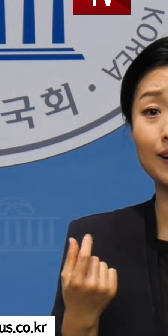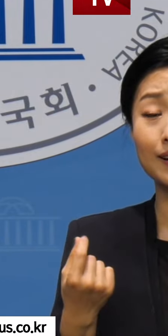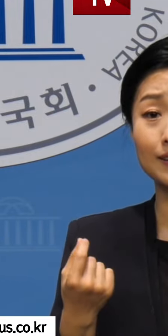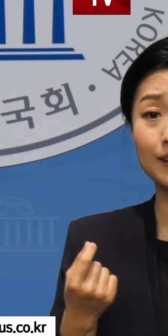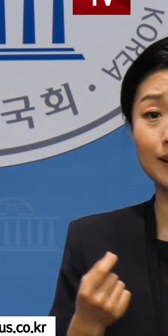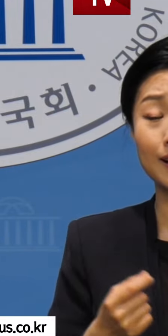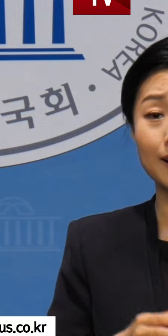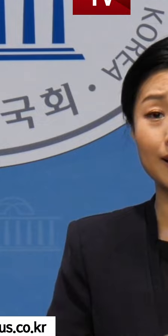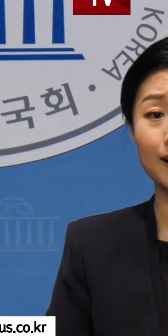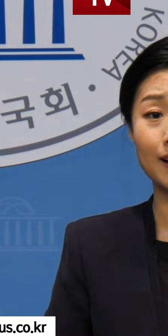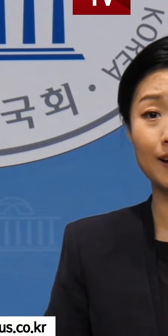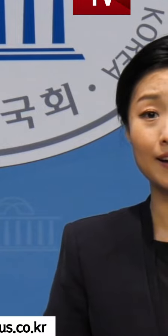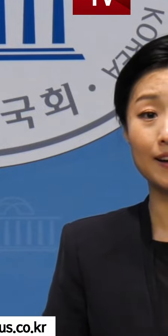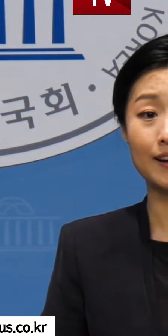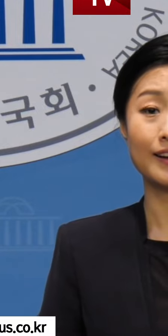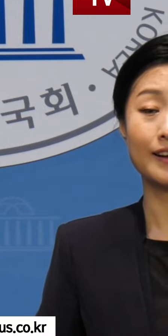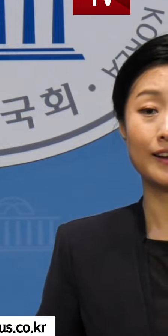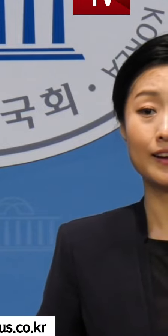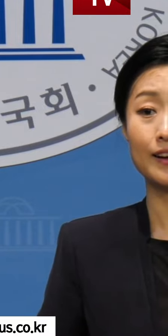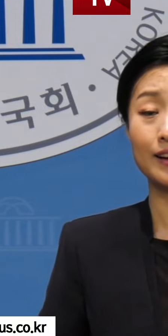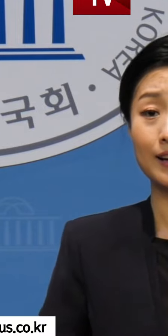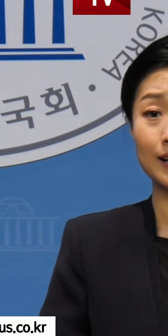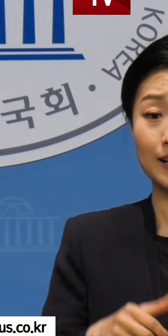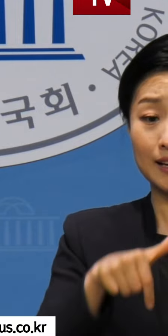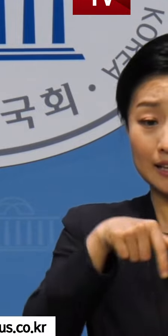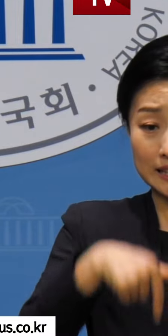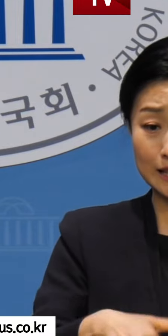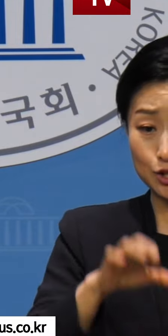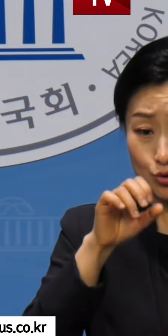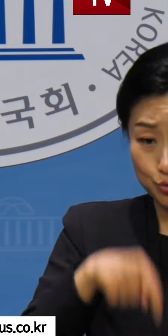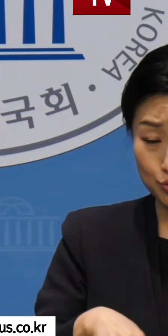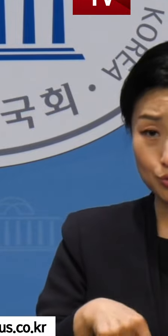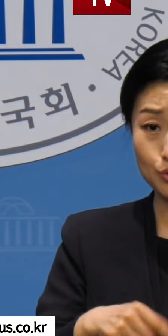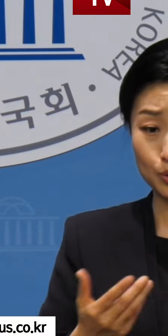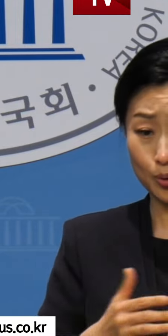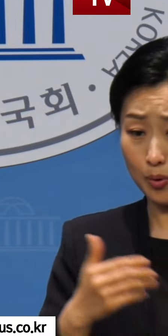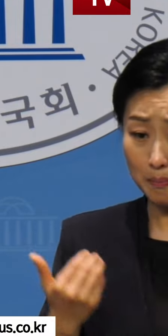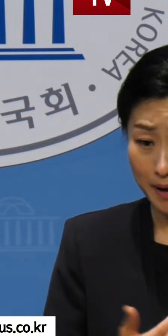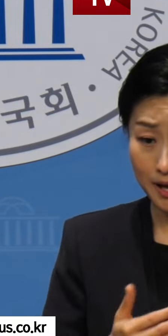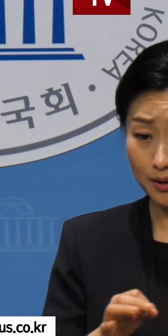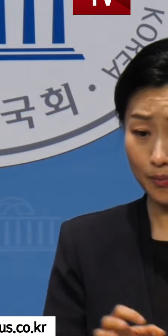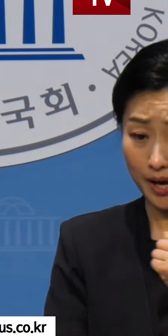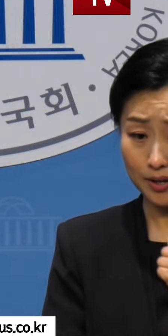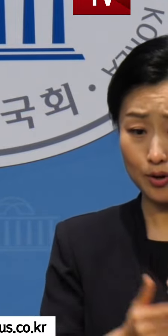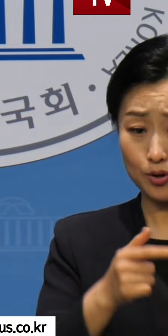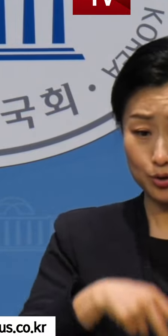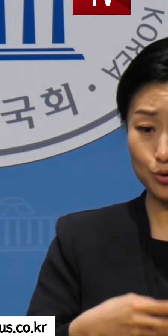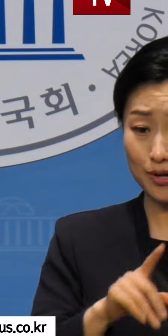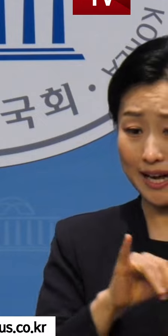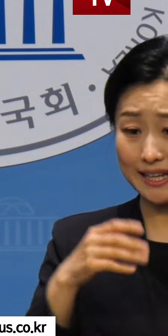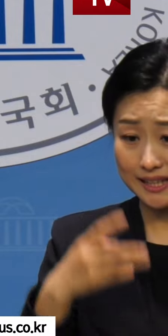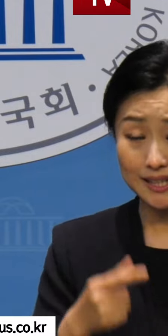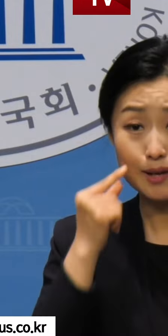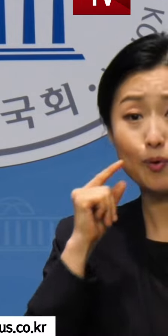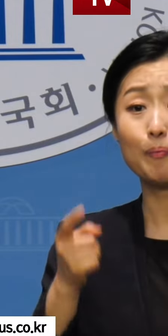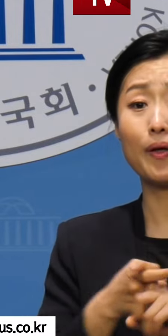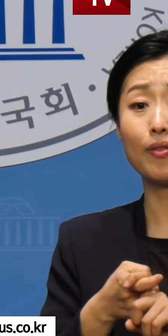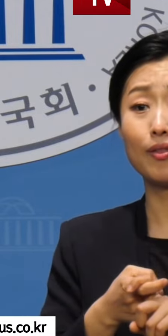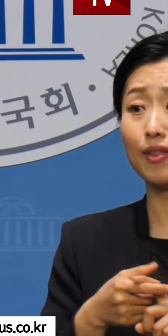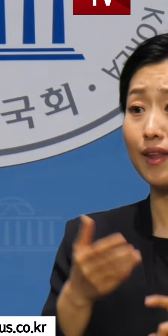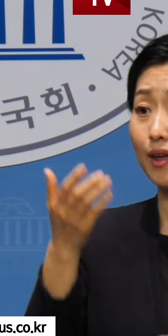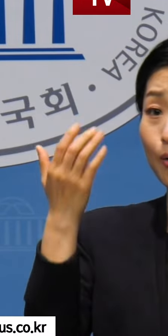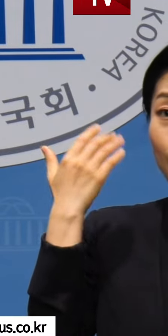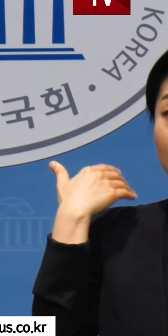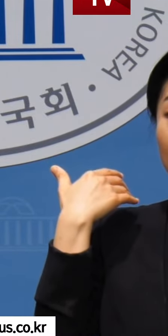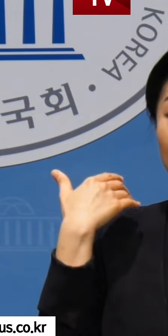만들 속셈입니까? 극우, 반노동, 횡령, 뉴라이트, 친일 등 과거 공직